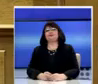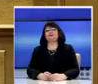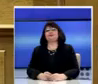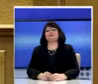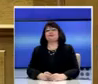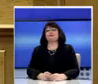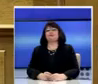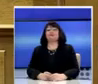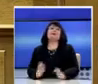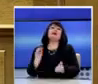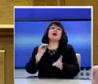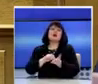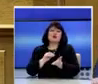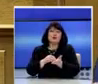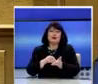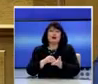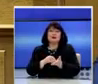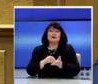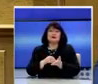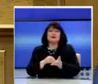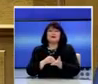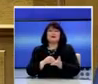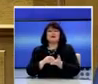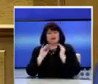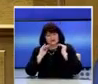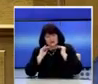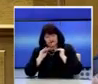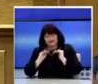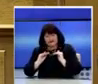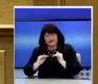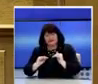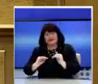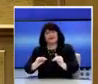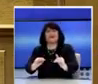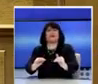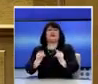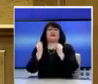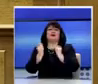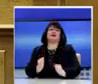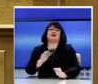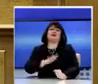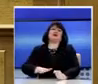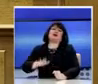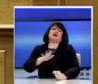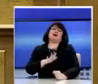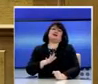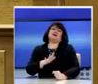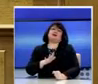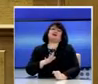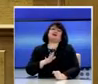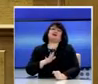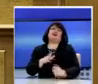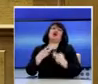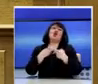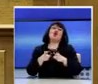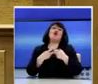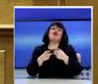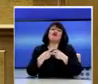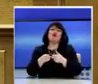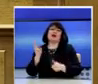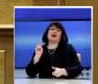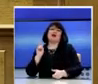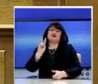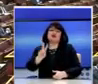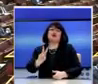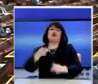Επίσης, για ποιο λόγο συνεχίζεται αυτή η ίδια και απαράλλακτη κατάσταση συνωστισμού στα λεωφορεία στα μέσα